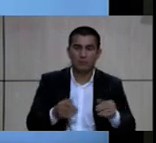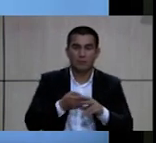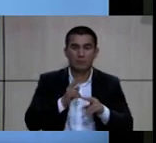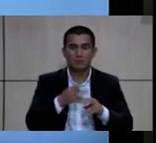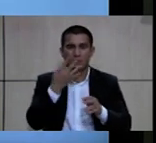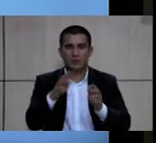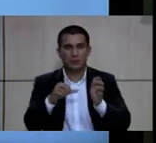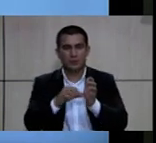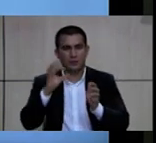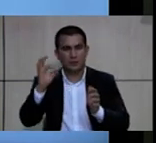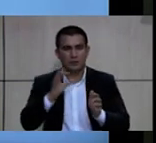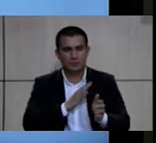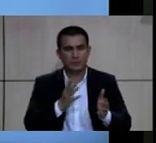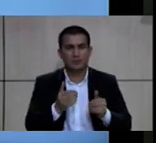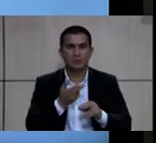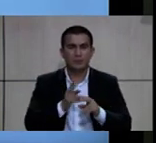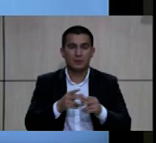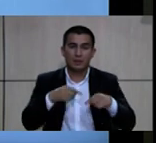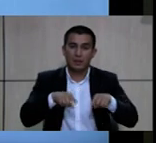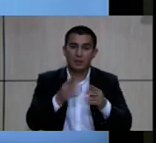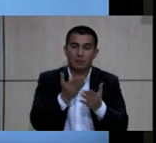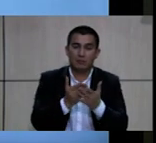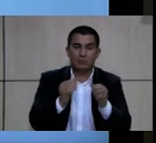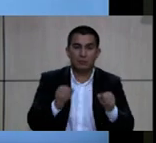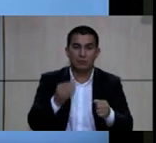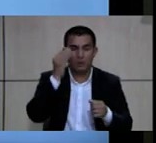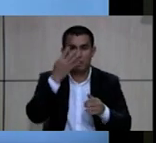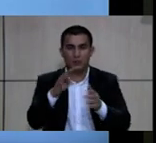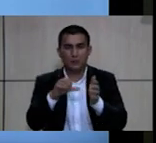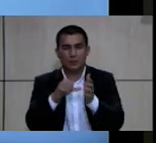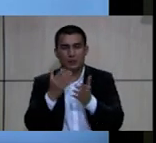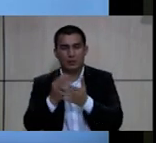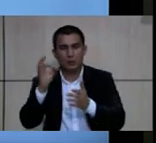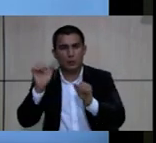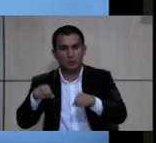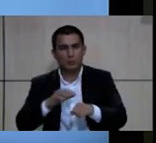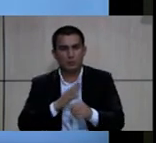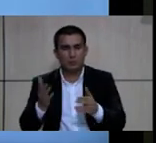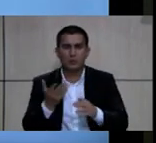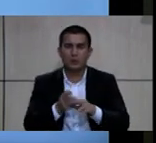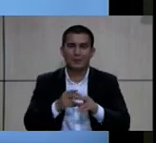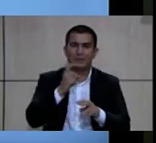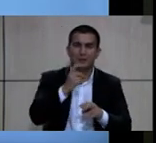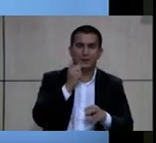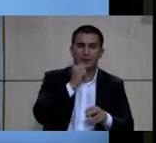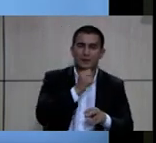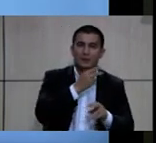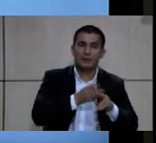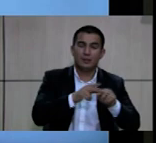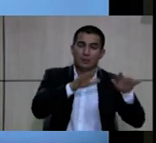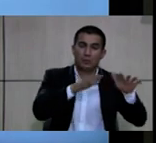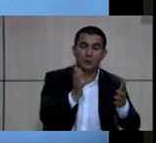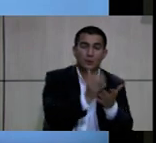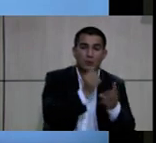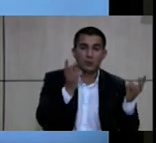burchagimiz 46 gradus. Ya'ni bitta o'tkir burchagi 46 gradus bo'lsa, x noma'lum burchakni toping.